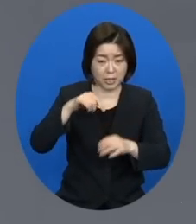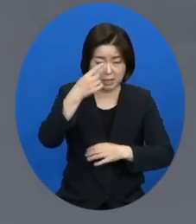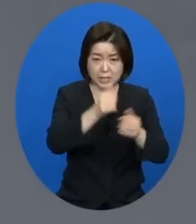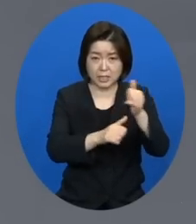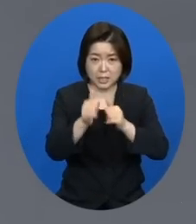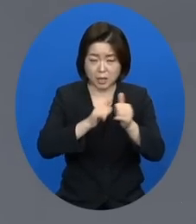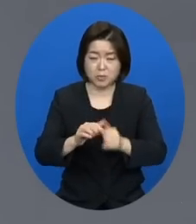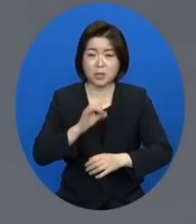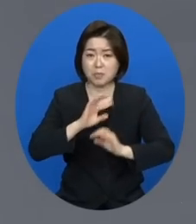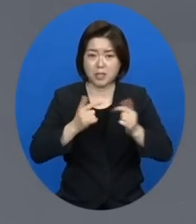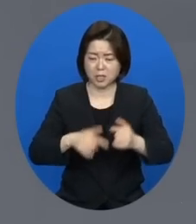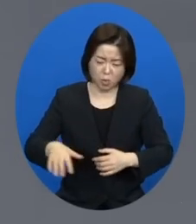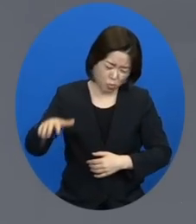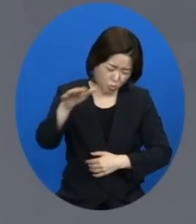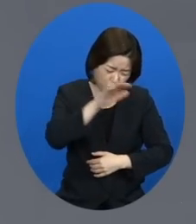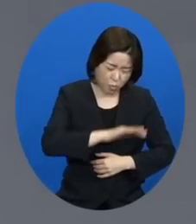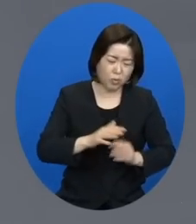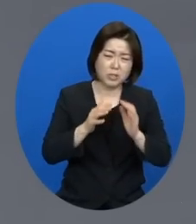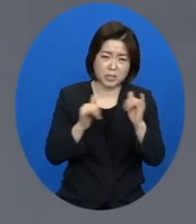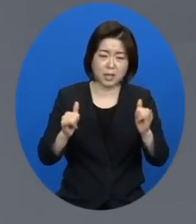다음 세대만 아니라 온 세대에